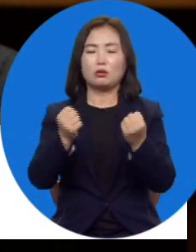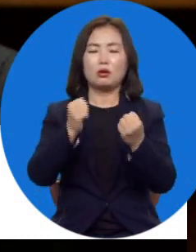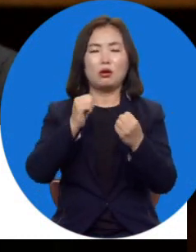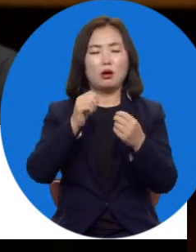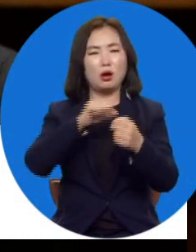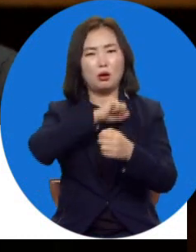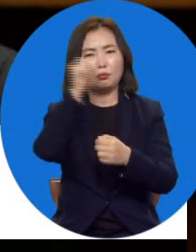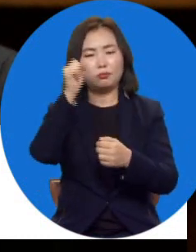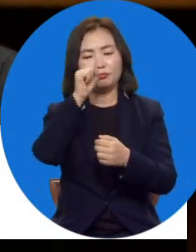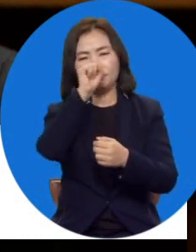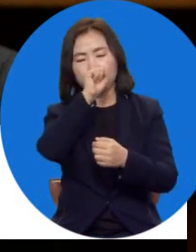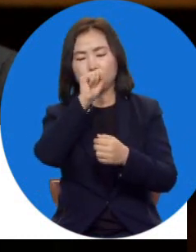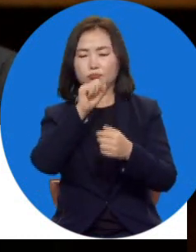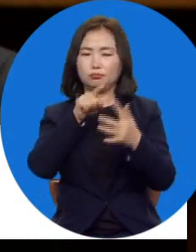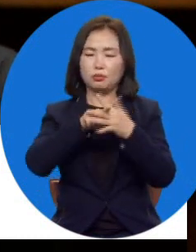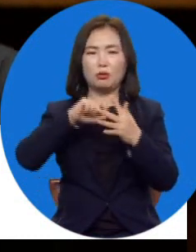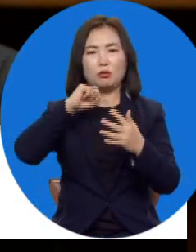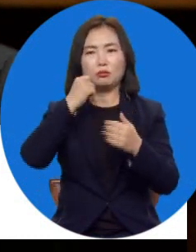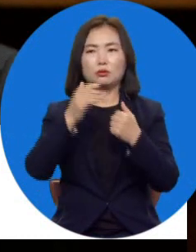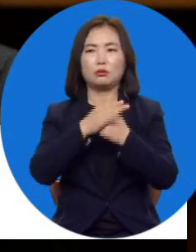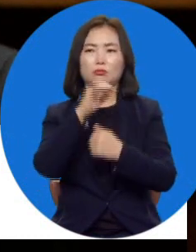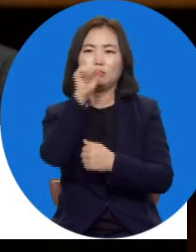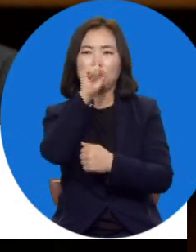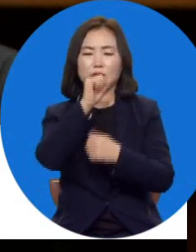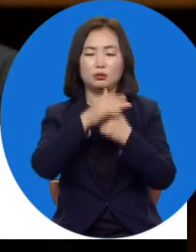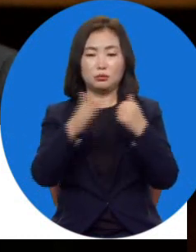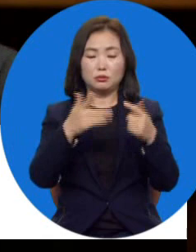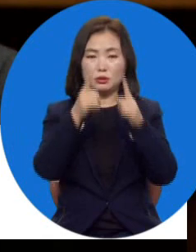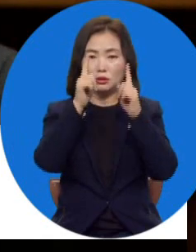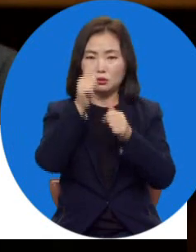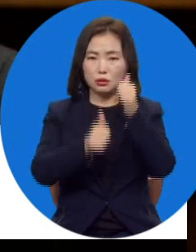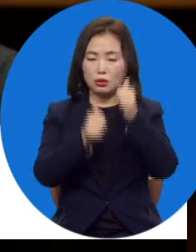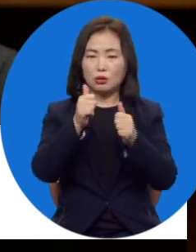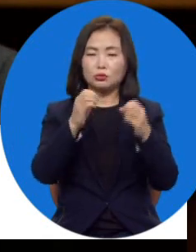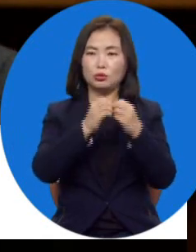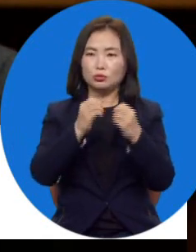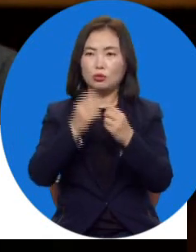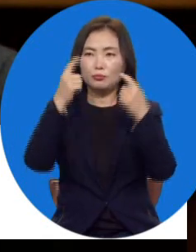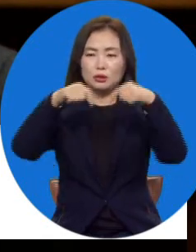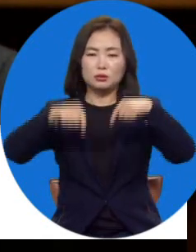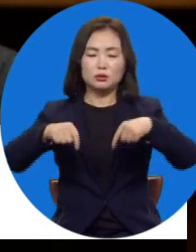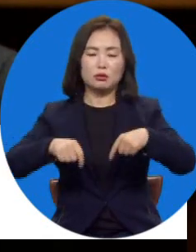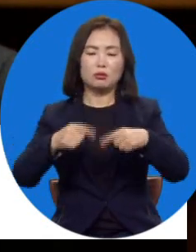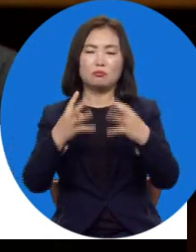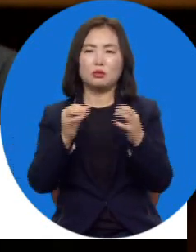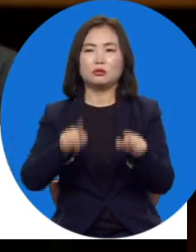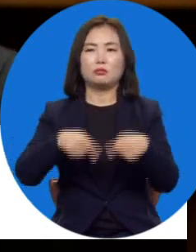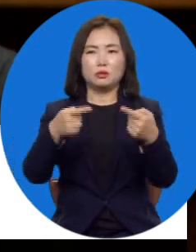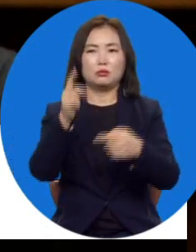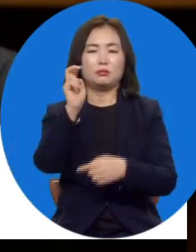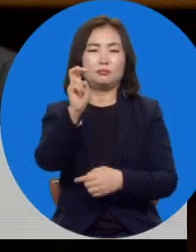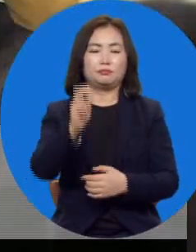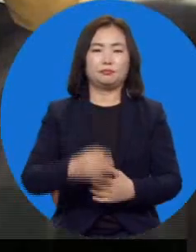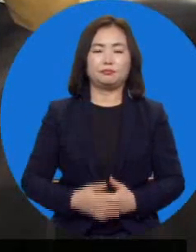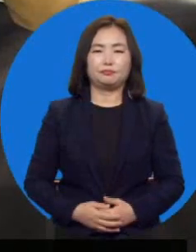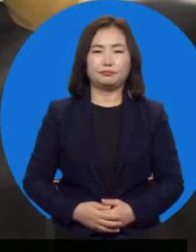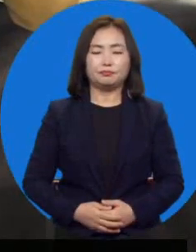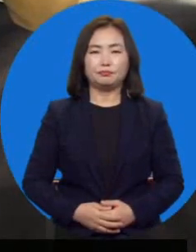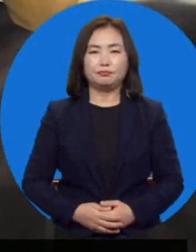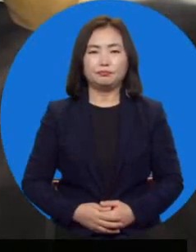어렵기 때문에 보라를 느낀 수험생들이 이번 수시 대학별고사 논술 내면 죄를 많이 엉치 할 것으로 보입니다